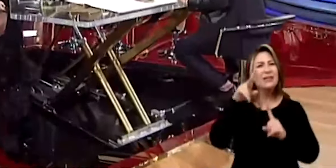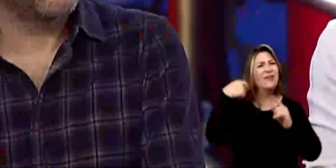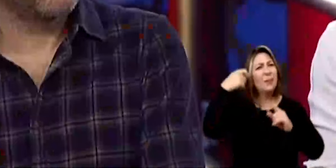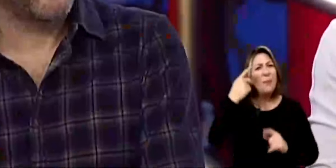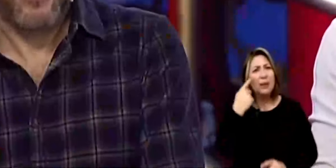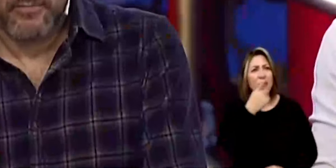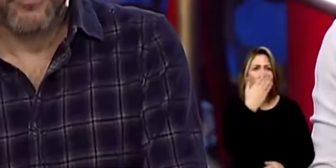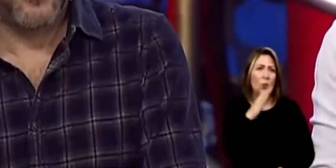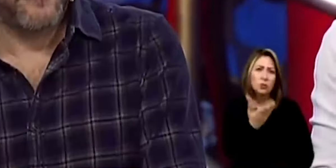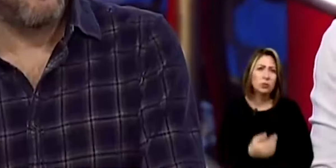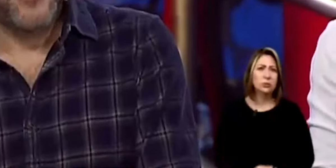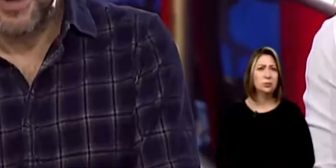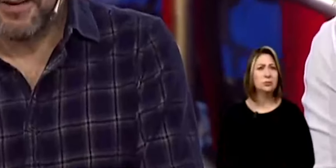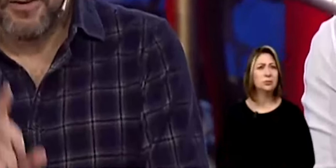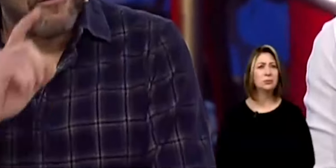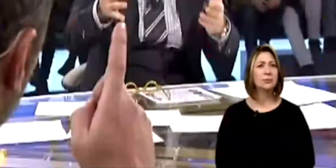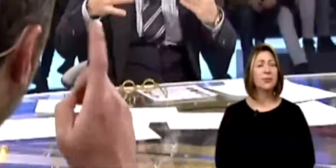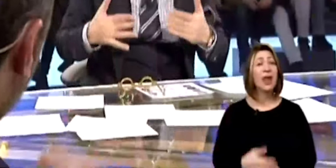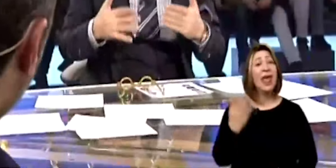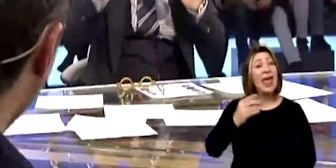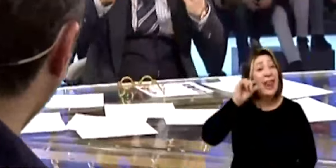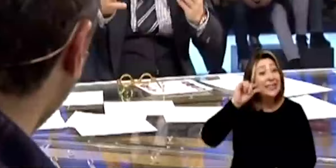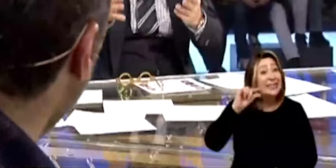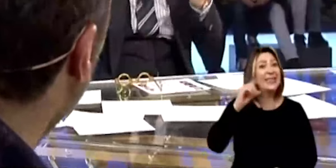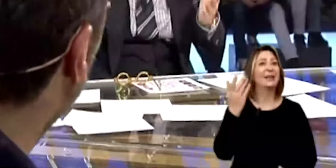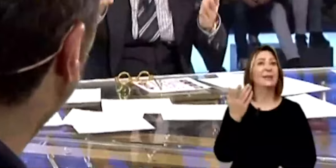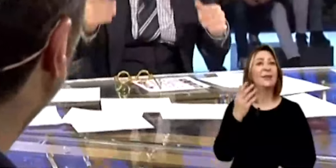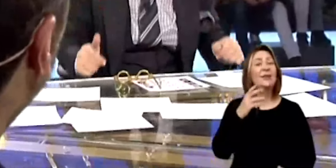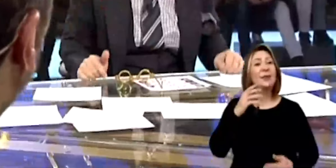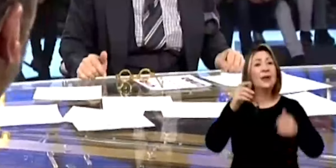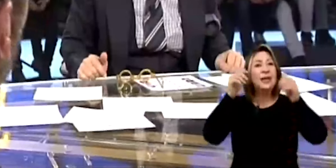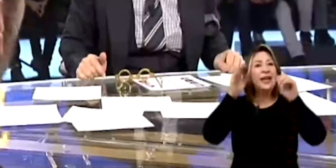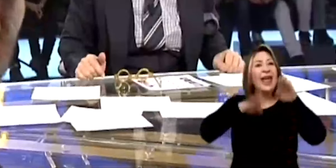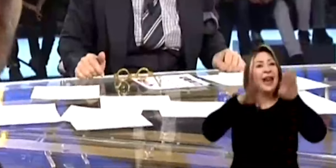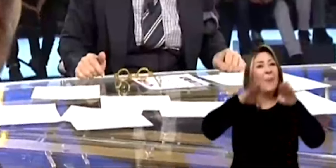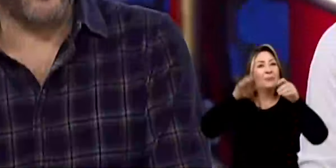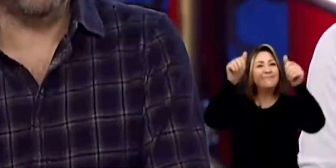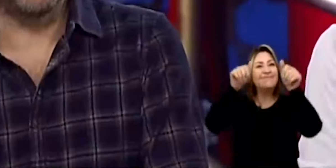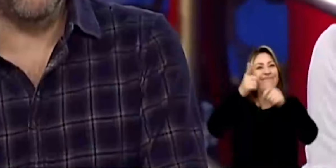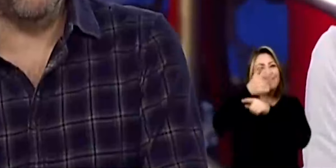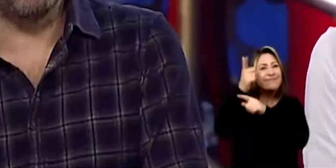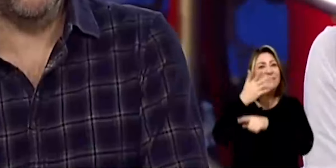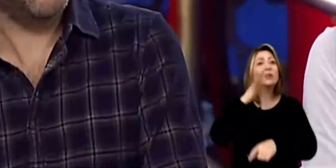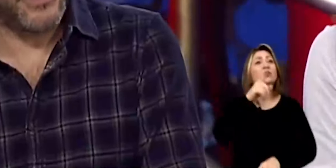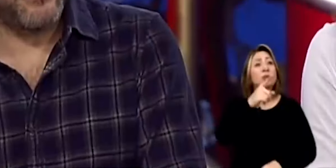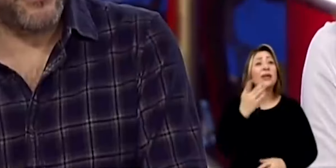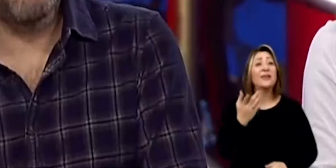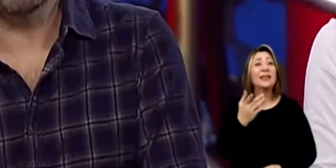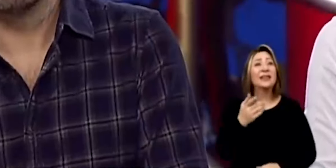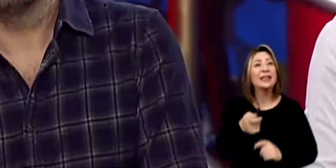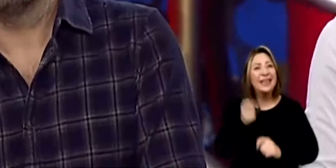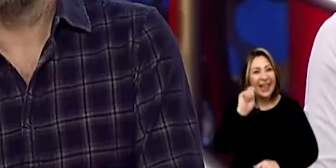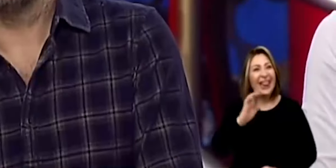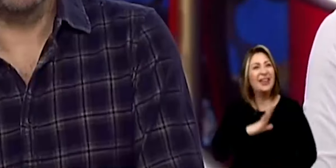sen yoksun filmde. Yani en azından, hayır, en azından fragmanında yoksun Bay J. Fragmanda yokum. Kredilerde